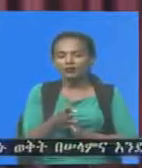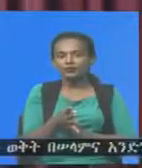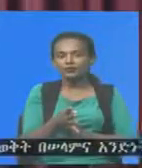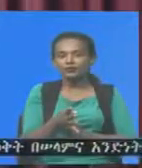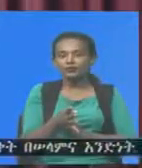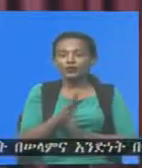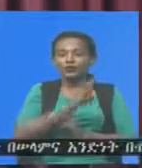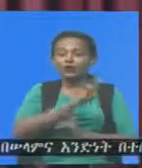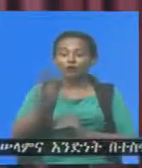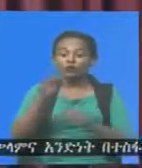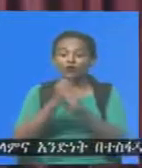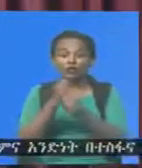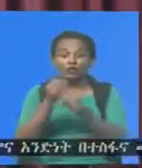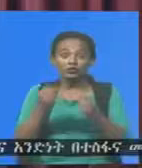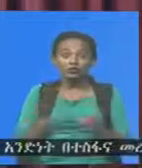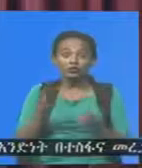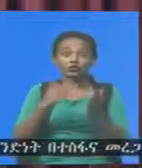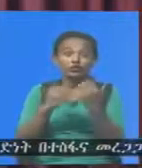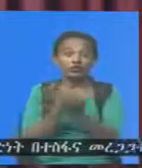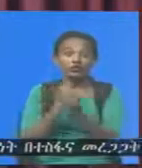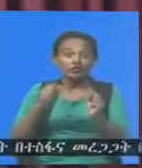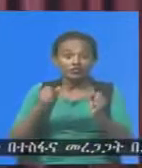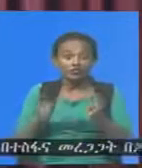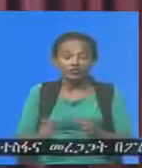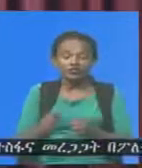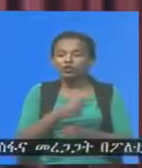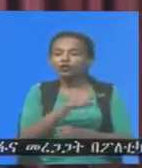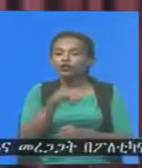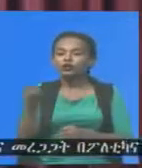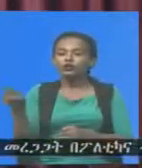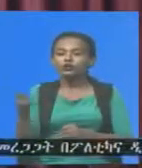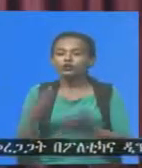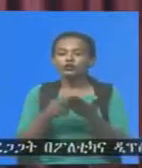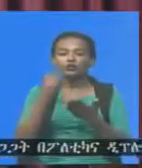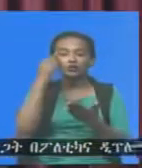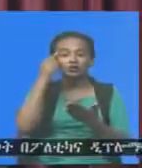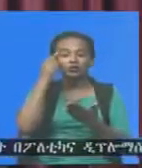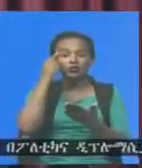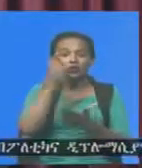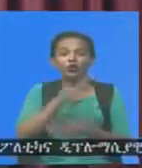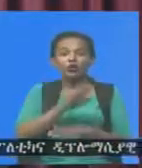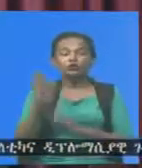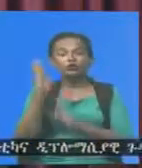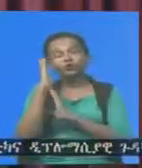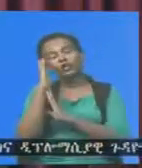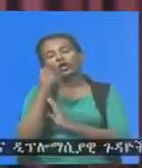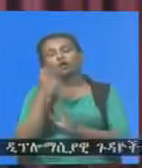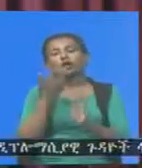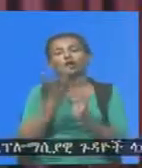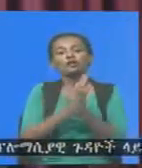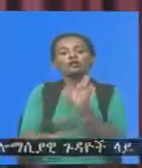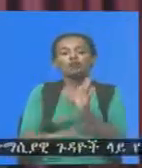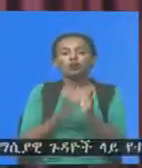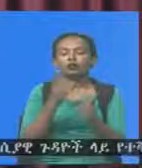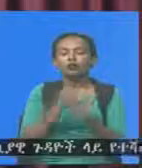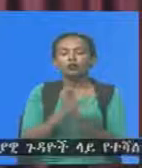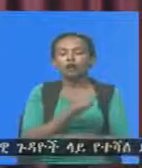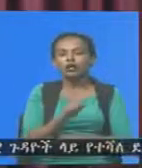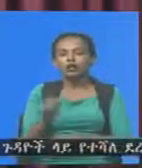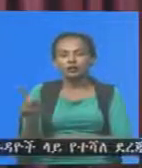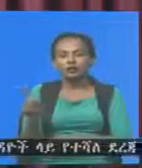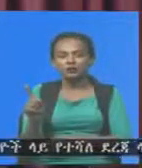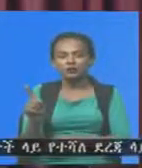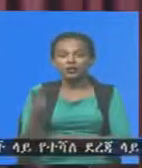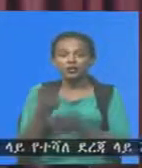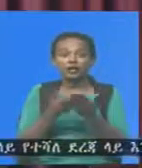እሁድ መስራት ሲችል ችግር መፍታት ሲችል እነሱ እንደዚህ የሚያስቡ ከሆነ እሁድን ብተኛ የሚል አስፈጻሚ ይፈጥራል። ትክክል አይደለም።